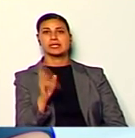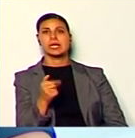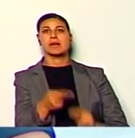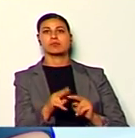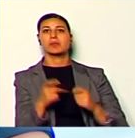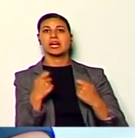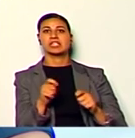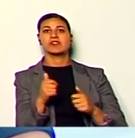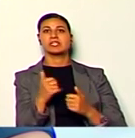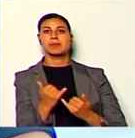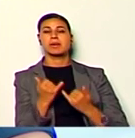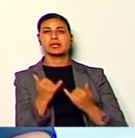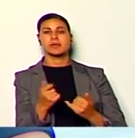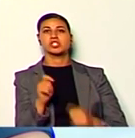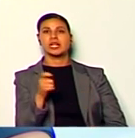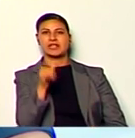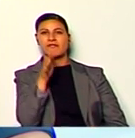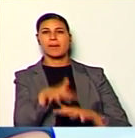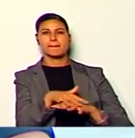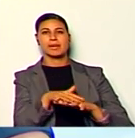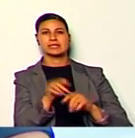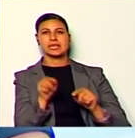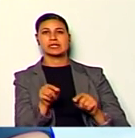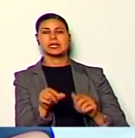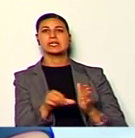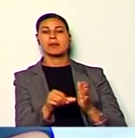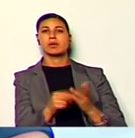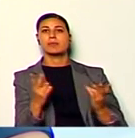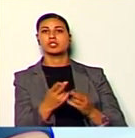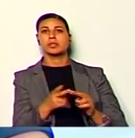ამიტომ გაყიდვასთან მიმართებაში, გასაღების ბაზრებთან მიმართებაში